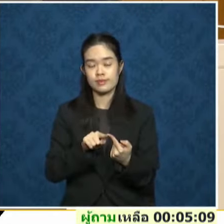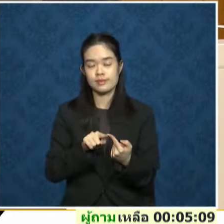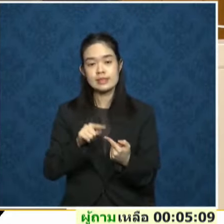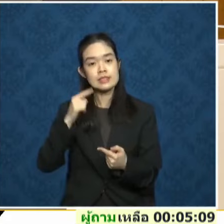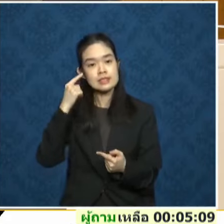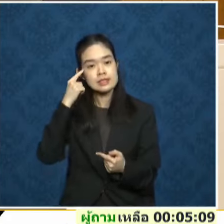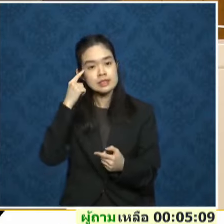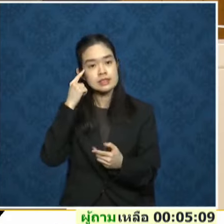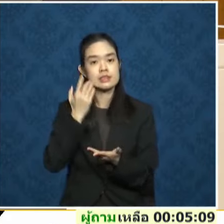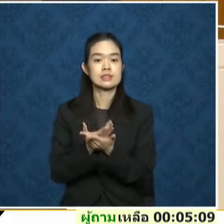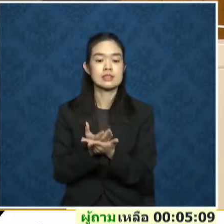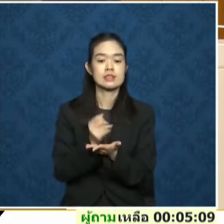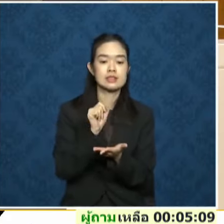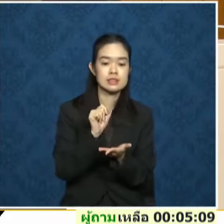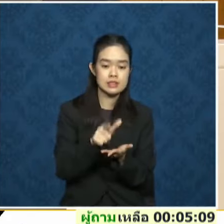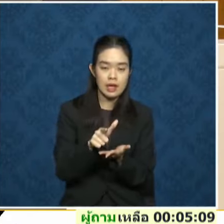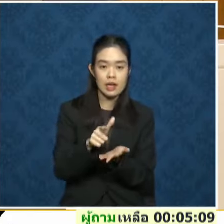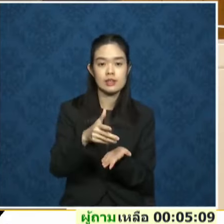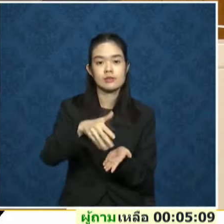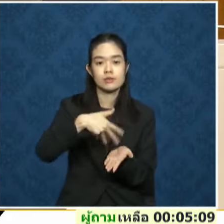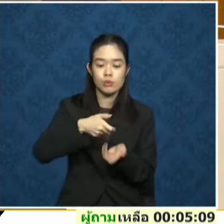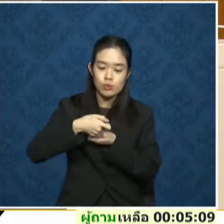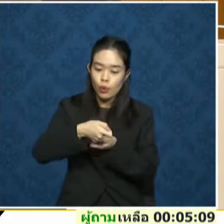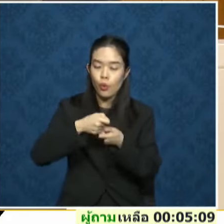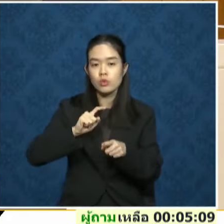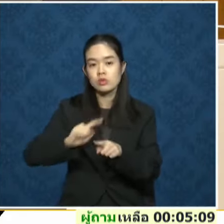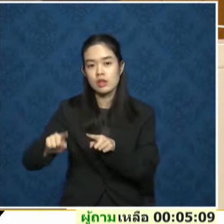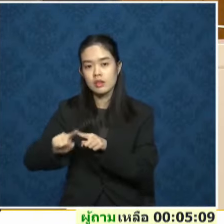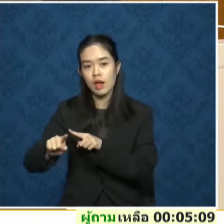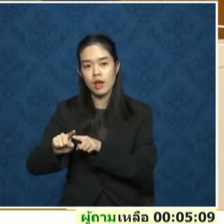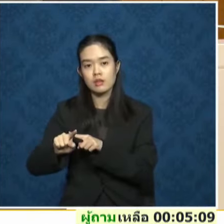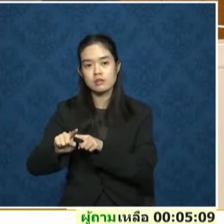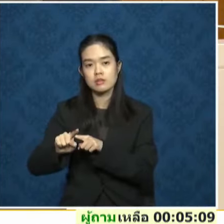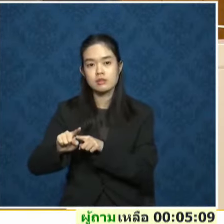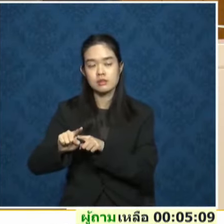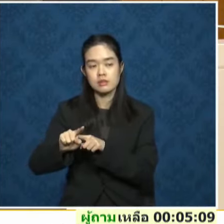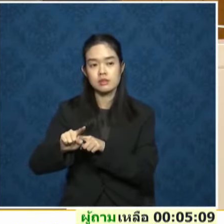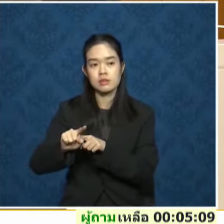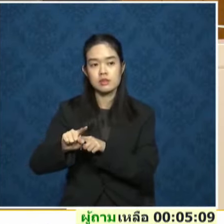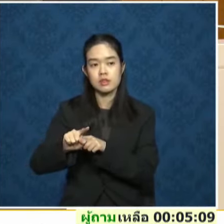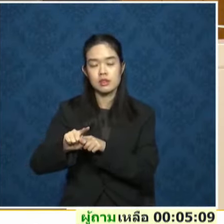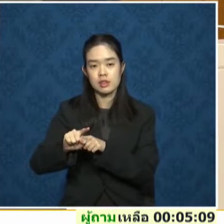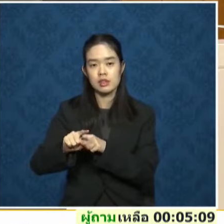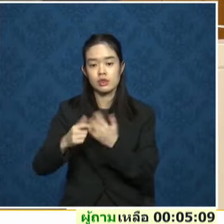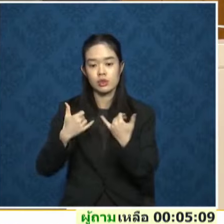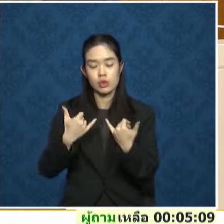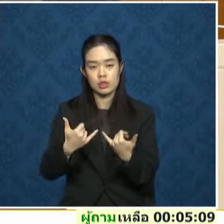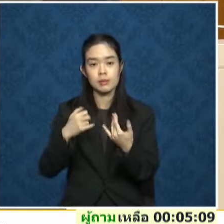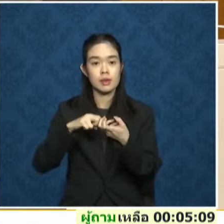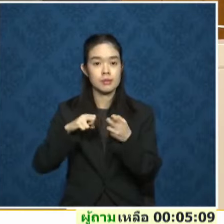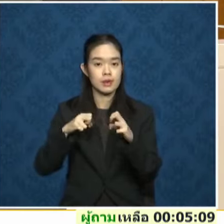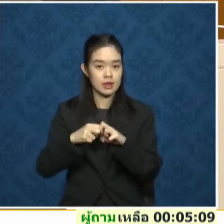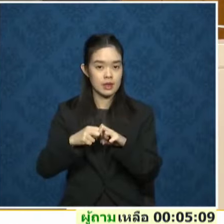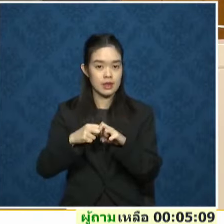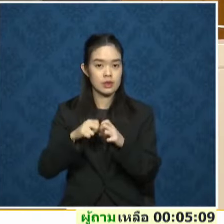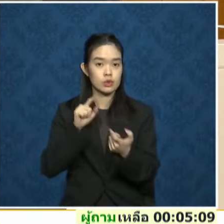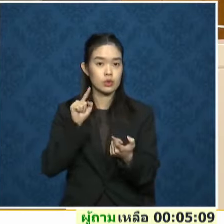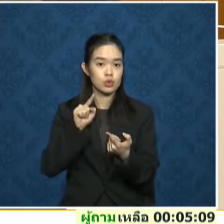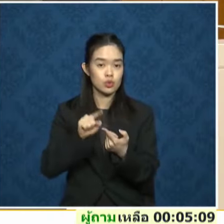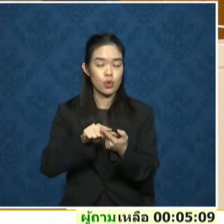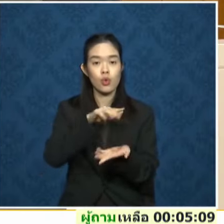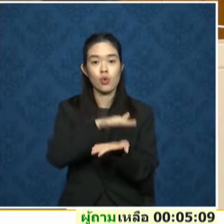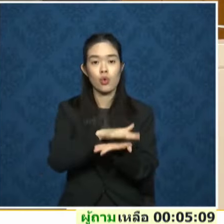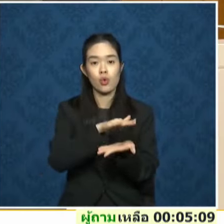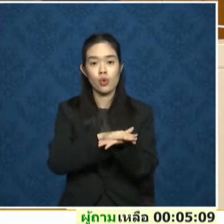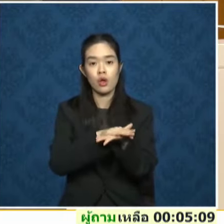จ้างพาโรงเรื่องอาหารกลางวันโรงเรียนที่อมก่อยที่เกิดเหตุการณ์ขึ้นเข้าใจครับด้วยการบริหารจัดการแล้วในเรื่